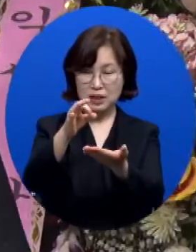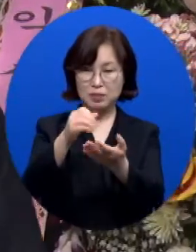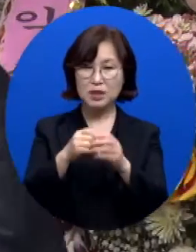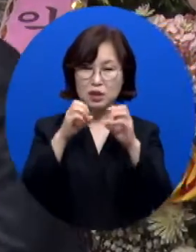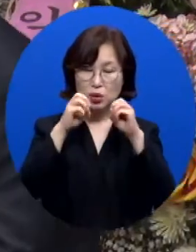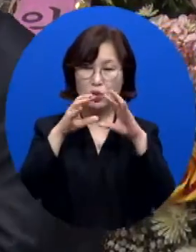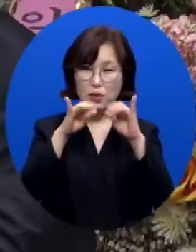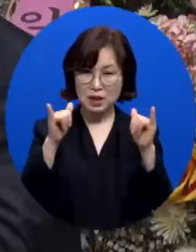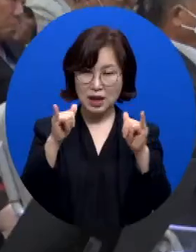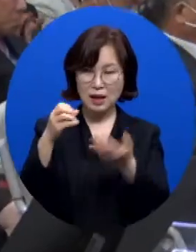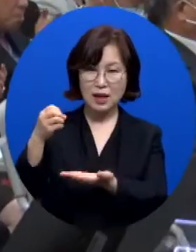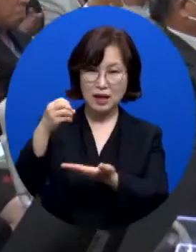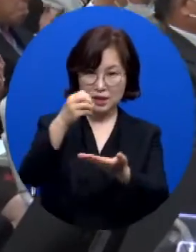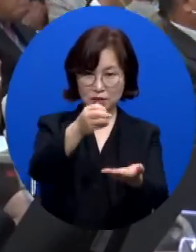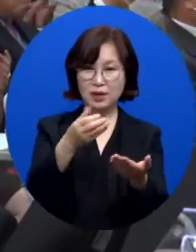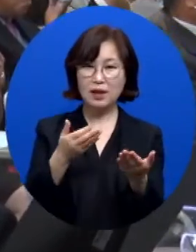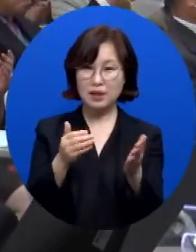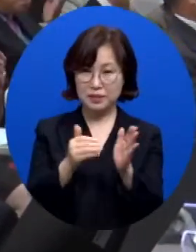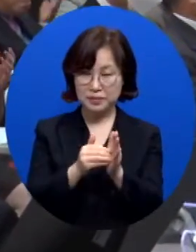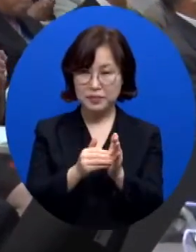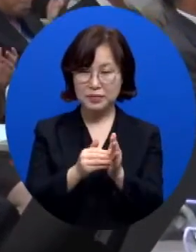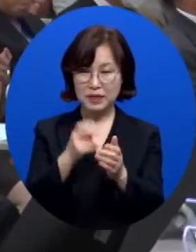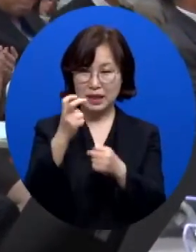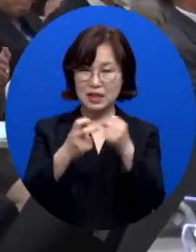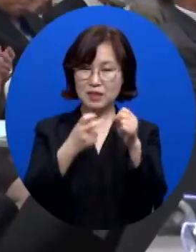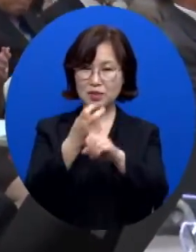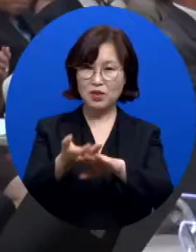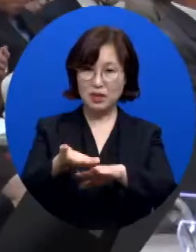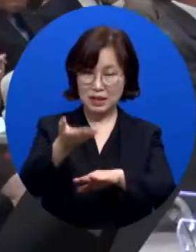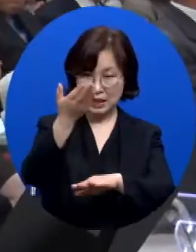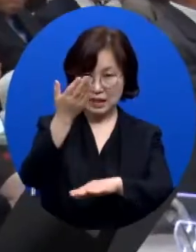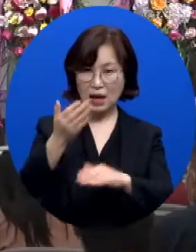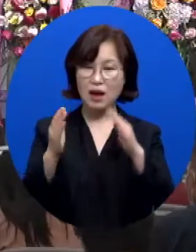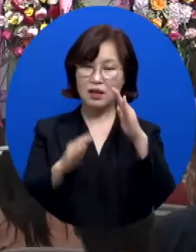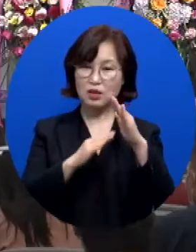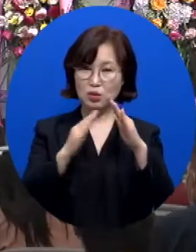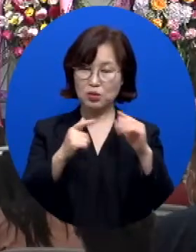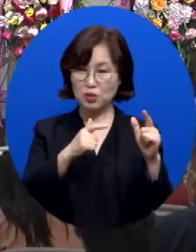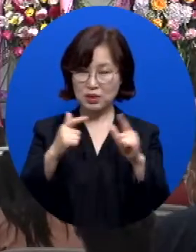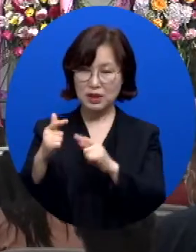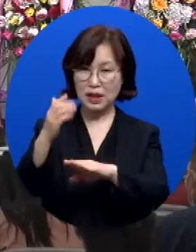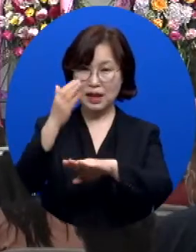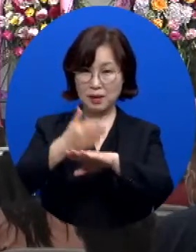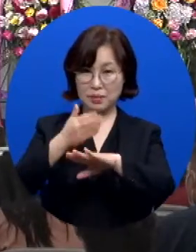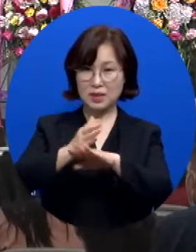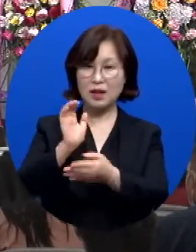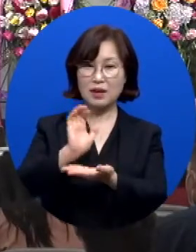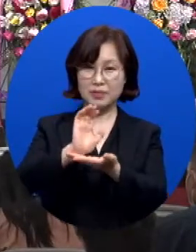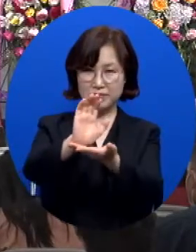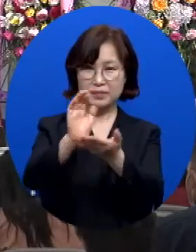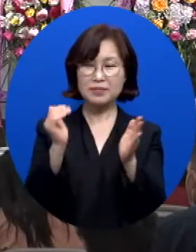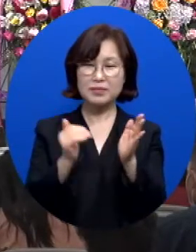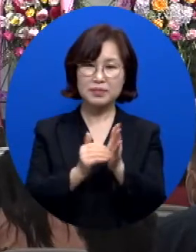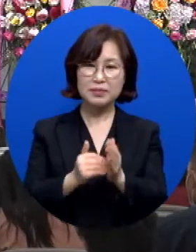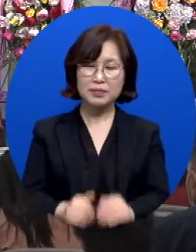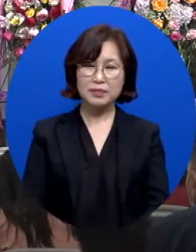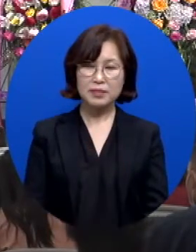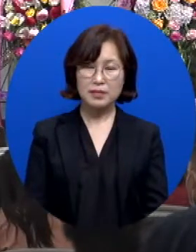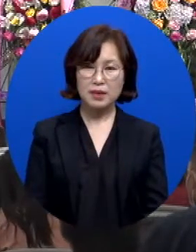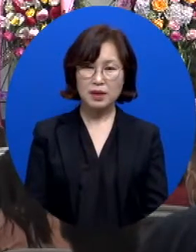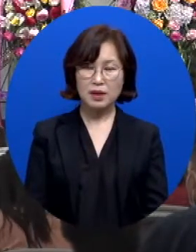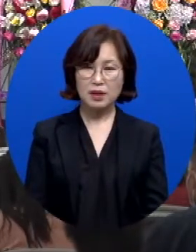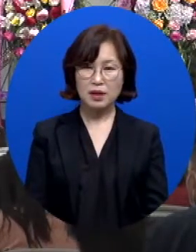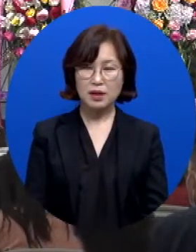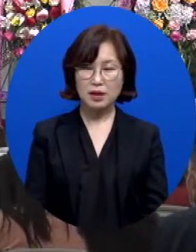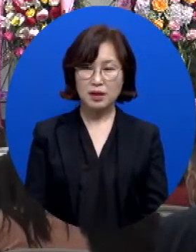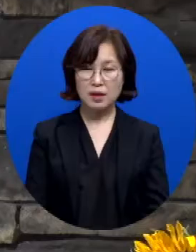이동흥 선교사에게 전달했으며 20년 이상 장기 근속한 성도들에게 감사패를 수여했습니다. 뉴욕